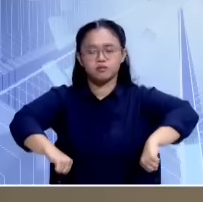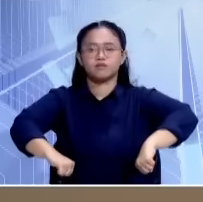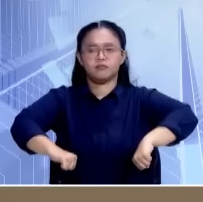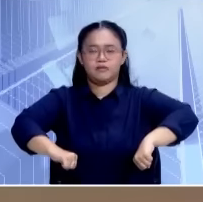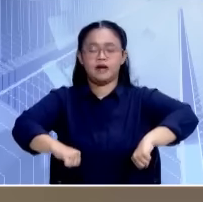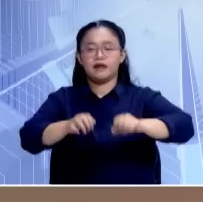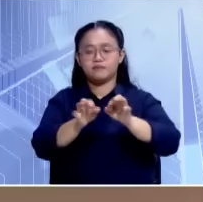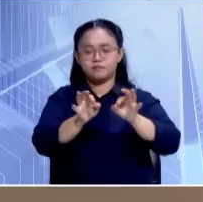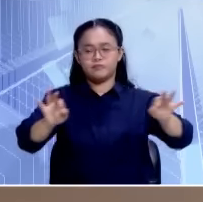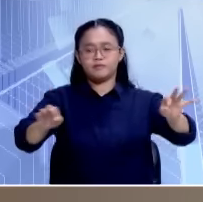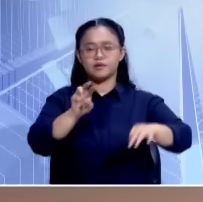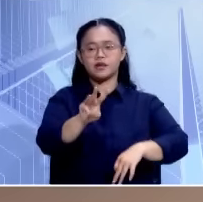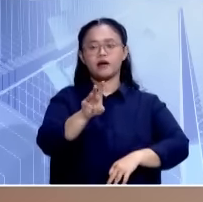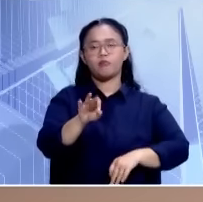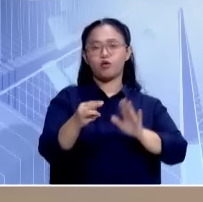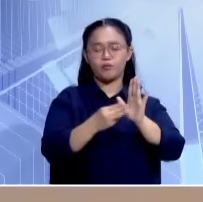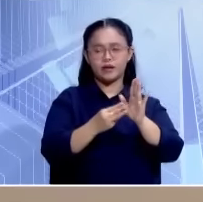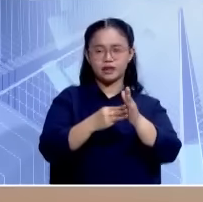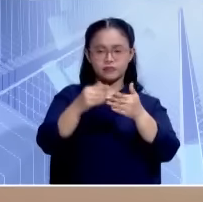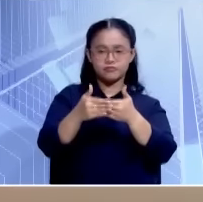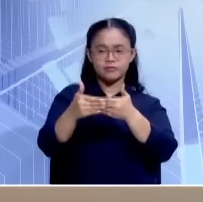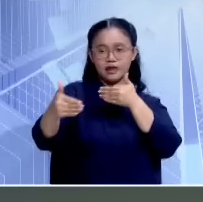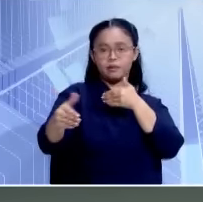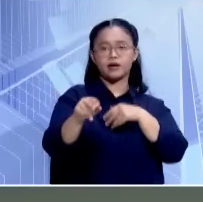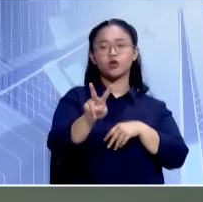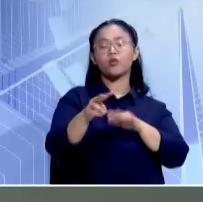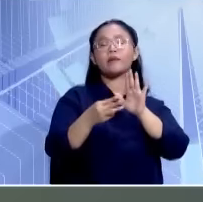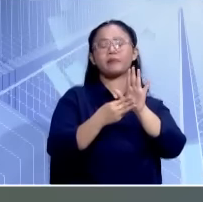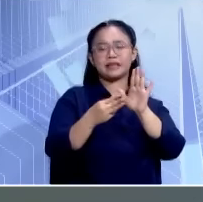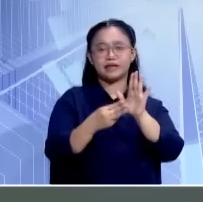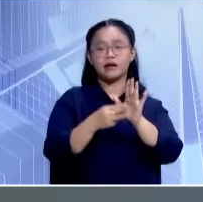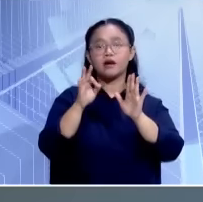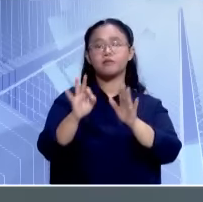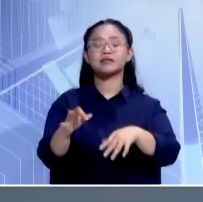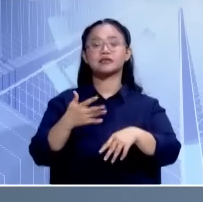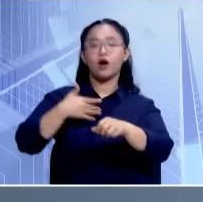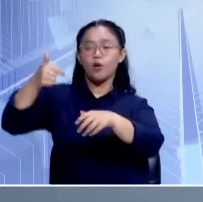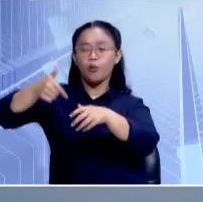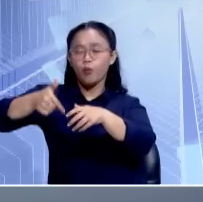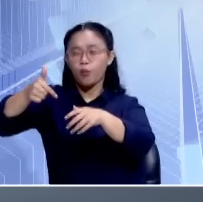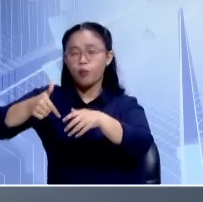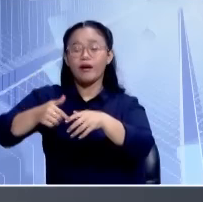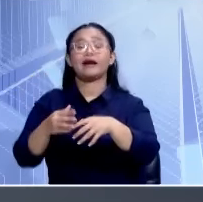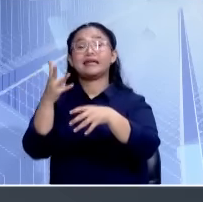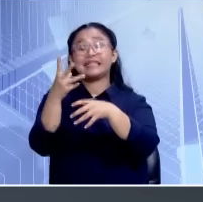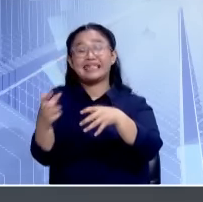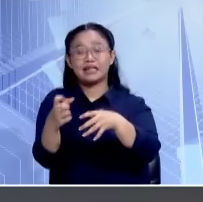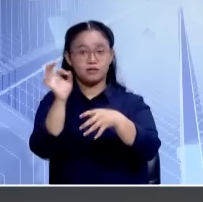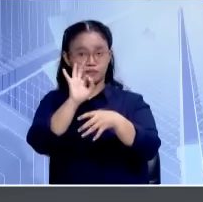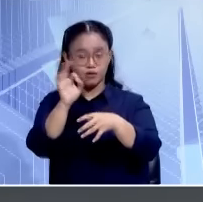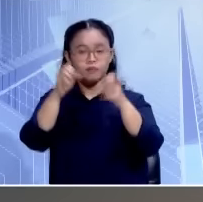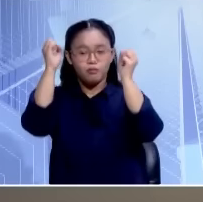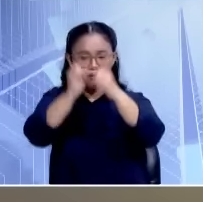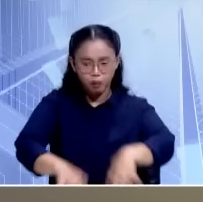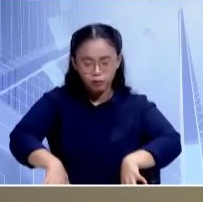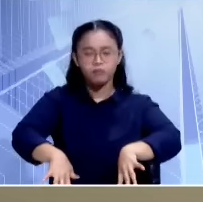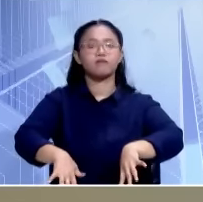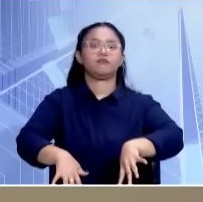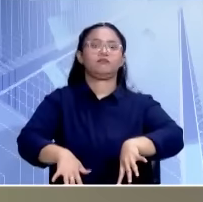melintang sepanjang 30 meter, lebar 2 meter, ambruk ke dalam kanal saat cor belum kering. Bahkan sebuah mobil truk